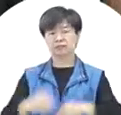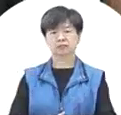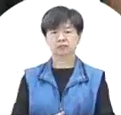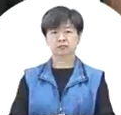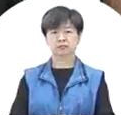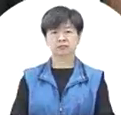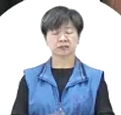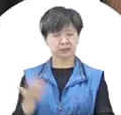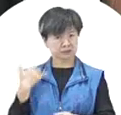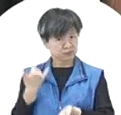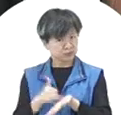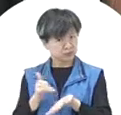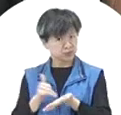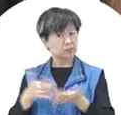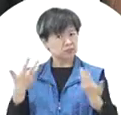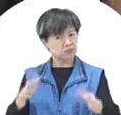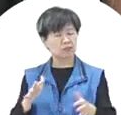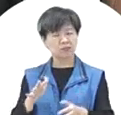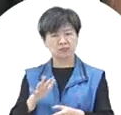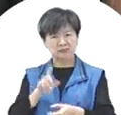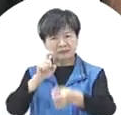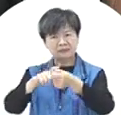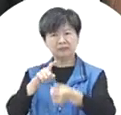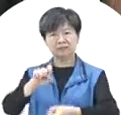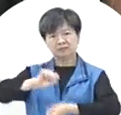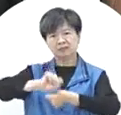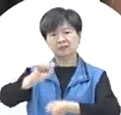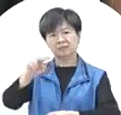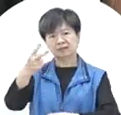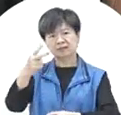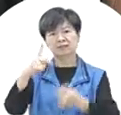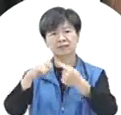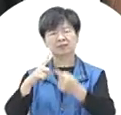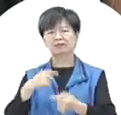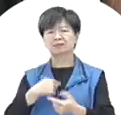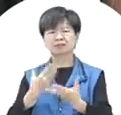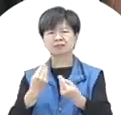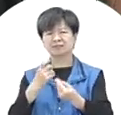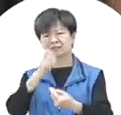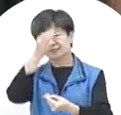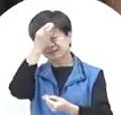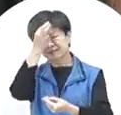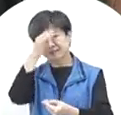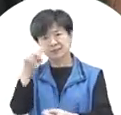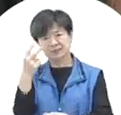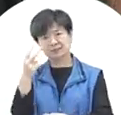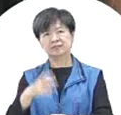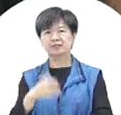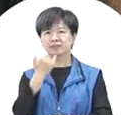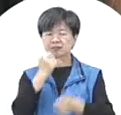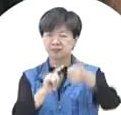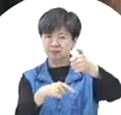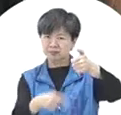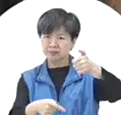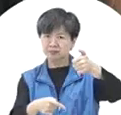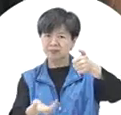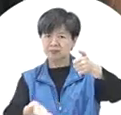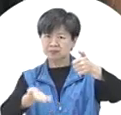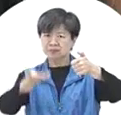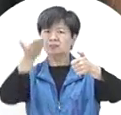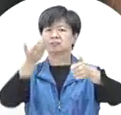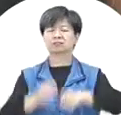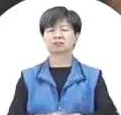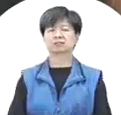们精算过了，我们预计有希望可以再增加200名员额，可是我不要求200，是不是从50人开始？ 跟议员